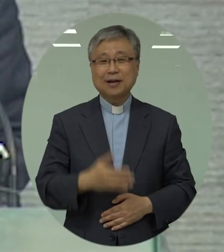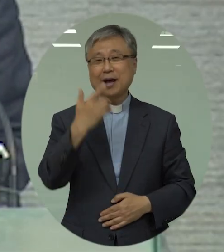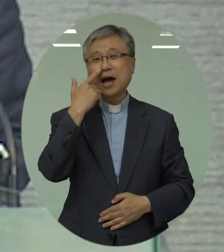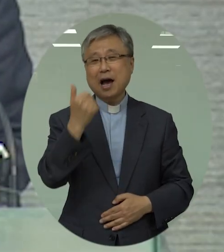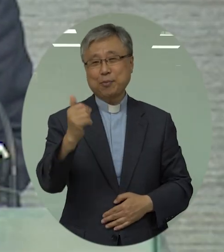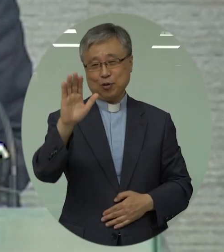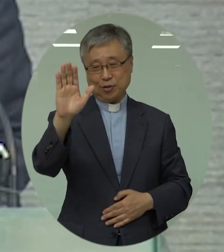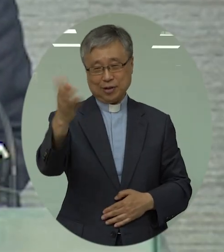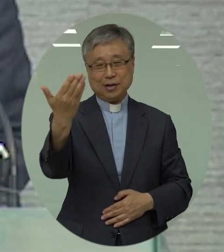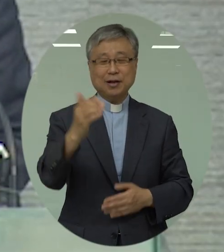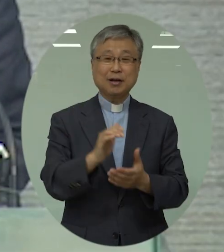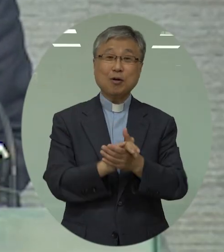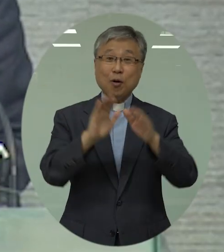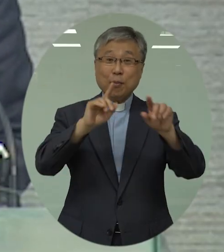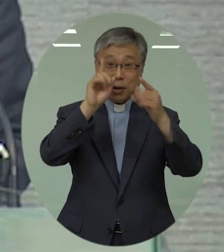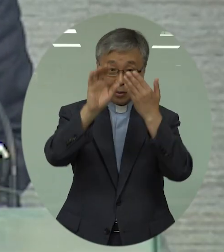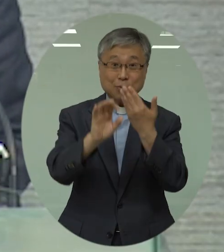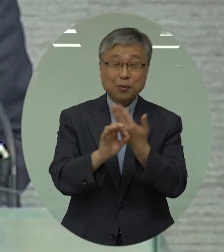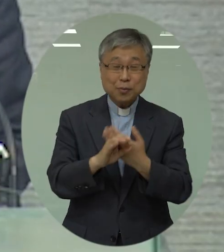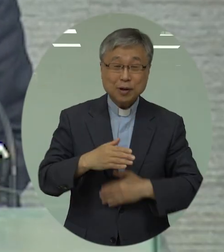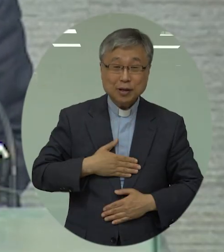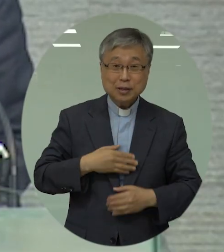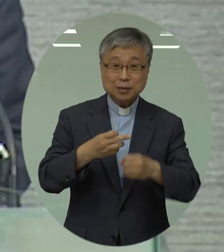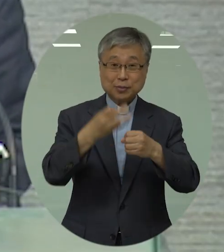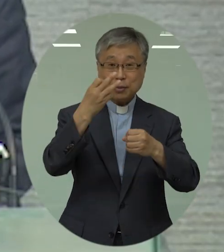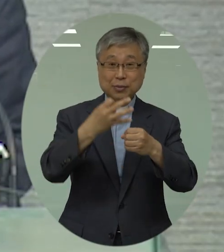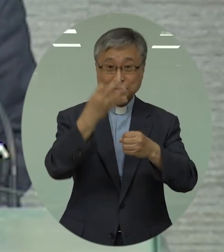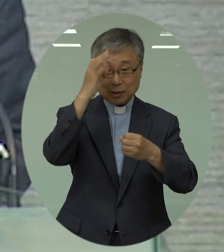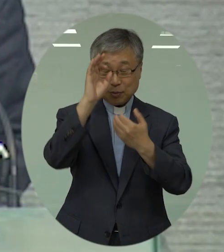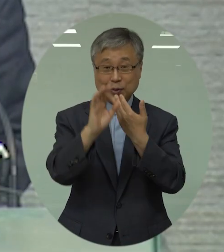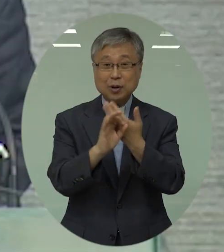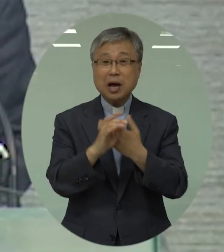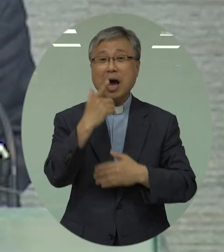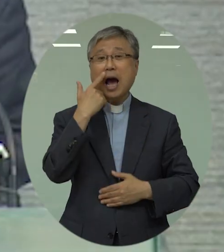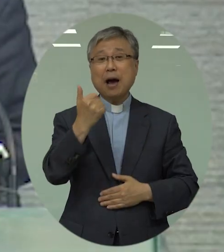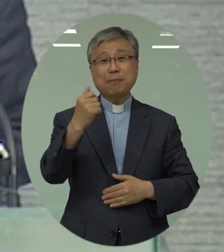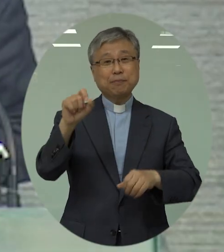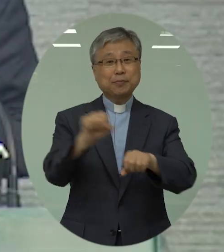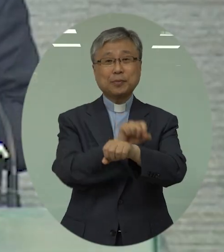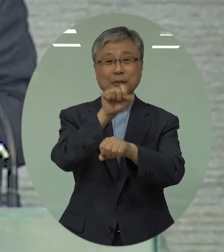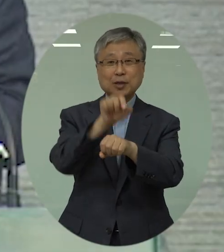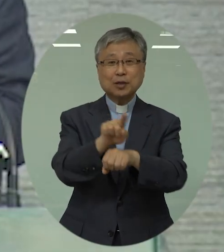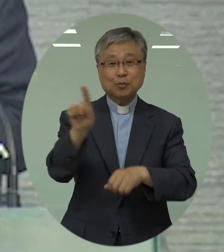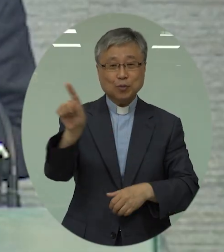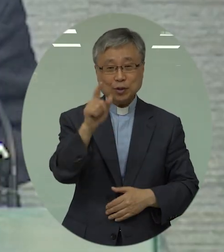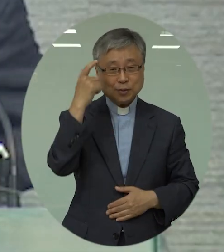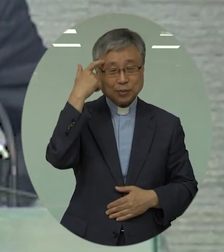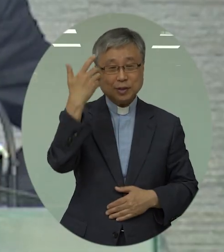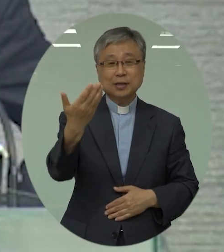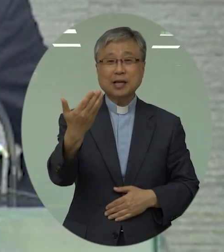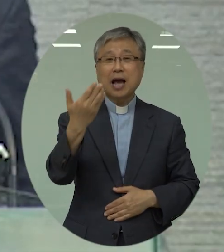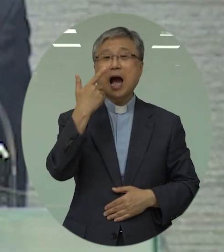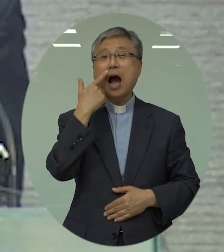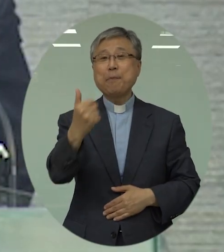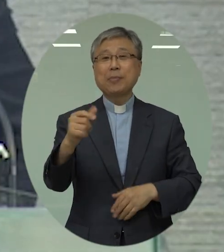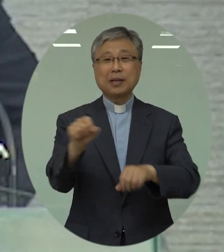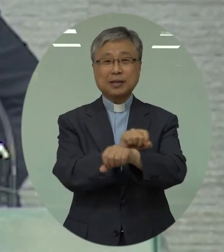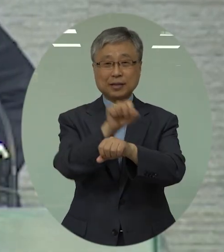아비가 되는 것입니다. 본문 13절, 14절에 의하면 아비의 특징은 뭘까? 아비의